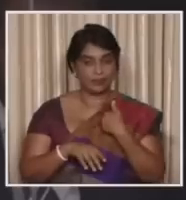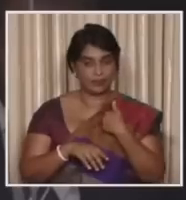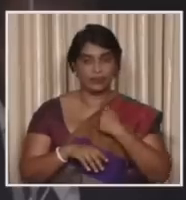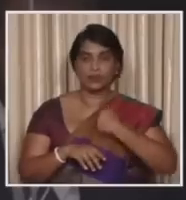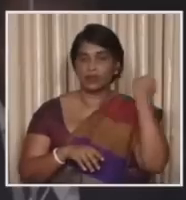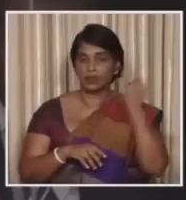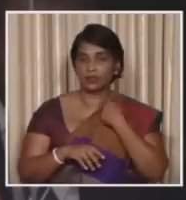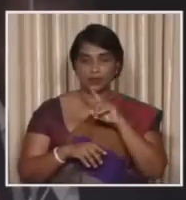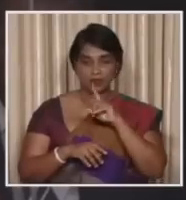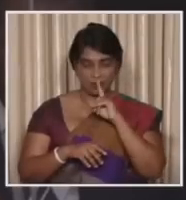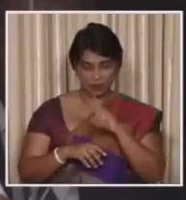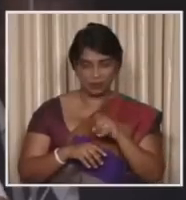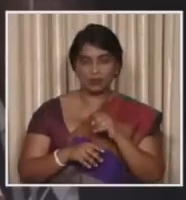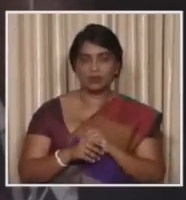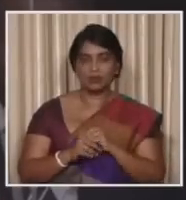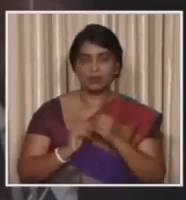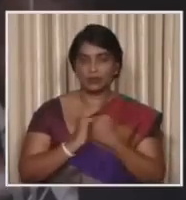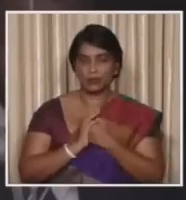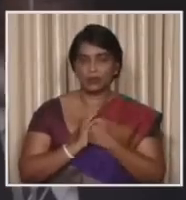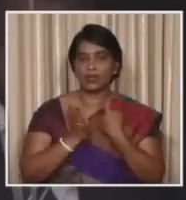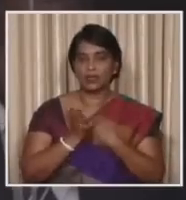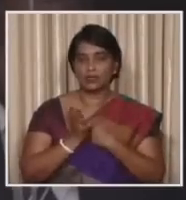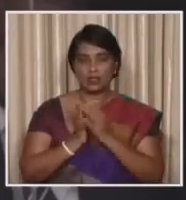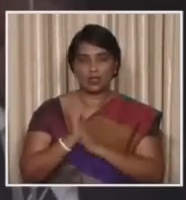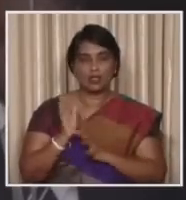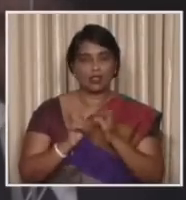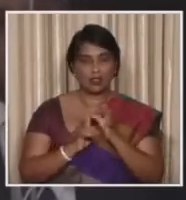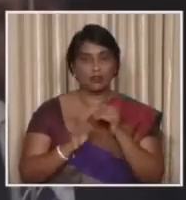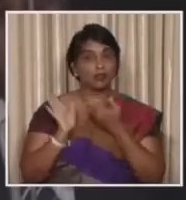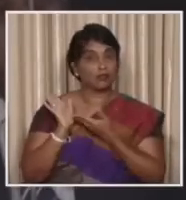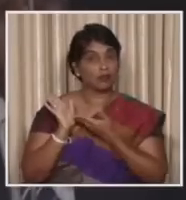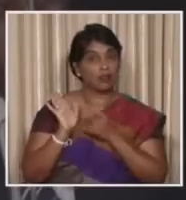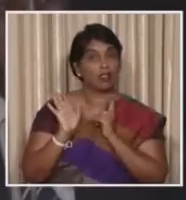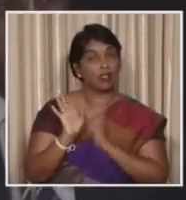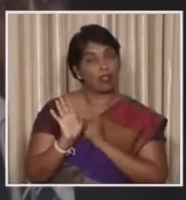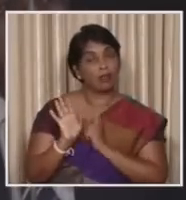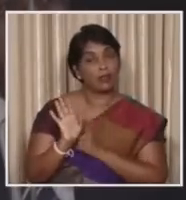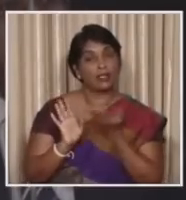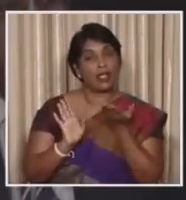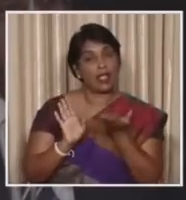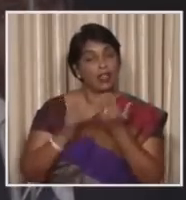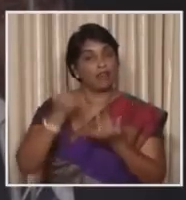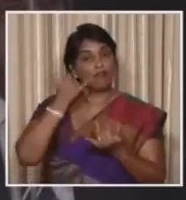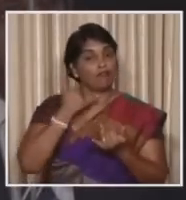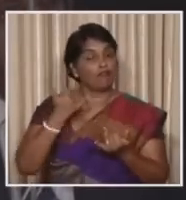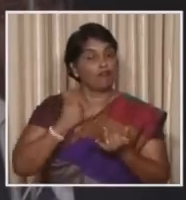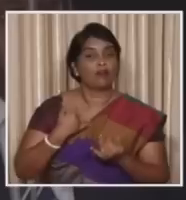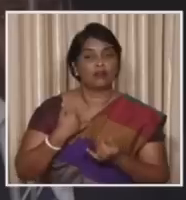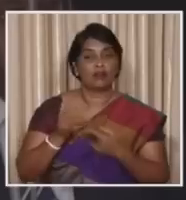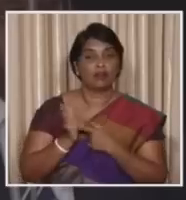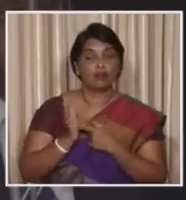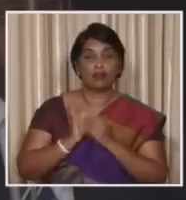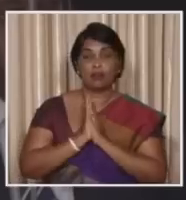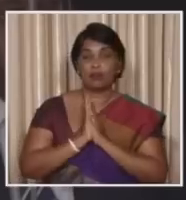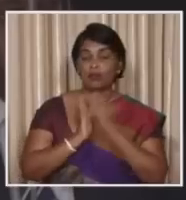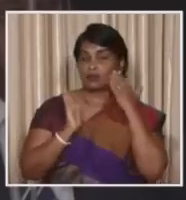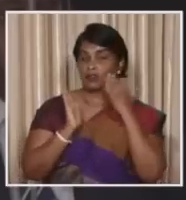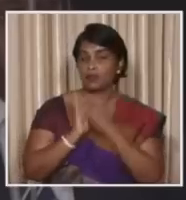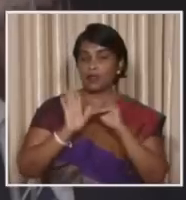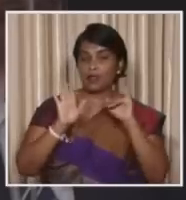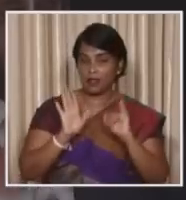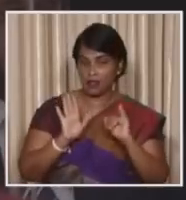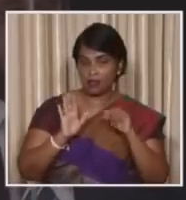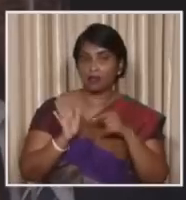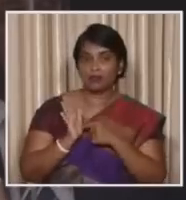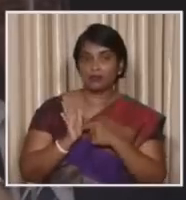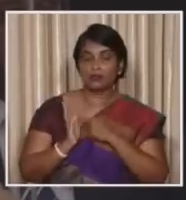කතා කරා ගරු සියවලා පිටි ඇමතුවා ඉන්නත් දන්නේ මේක හැමදාම ඉල්ල මට කෝල් දෙනවා. මේ මහාවංශයේ වෙළු මහය